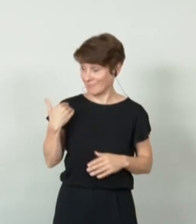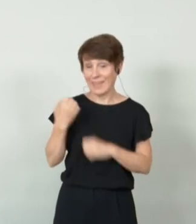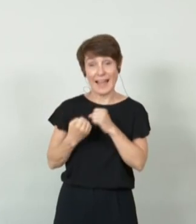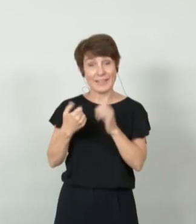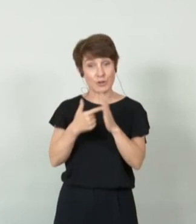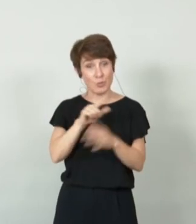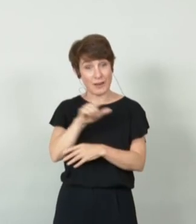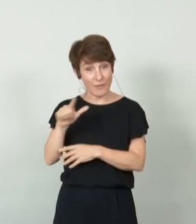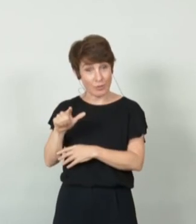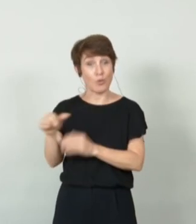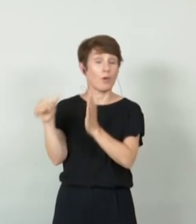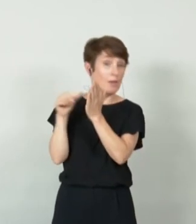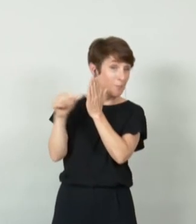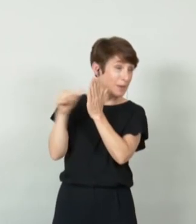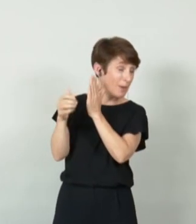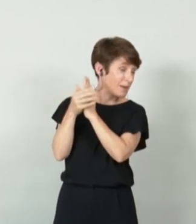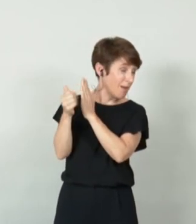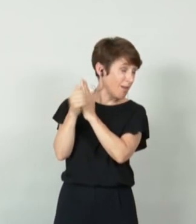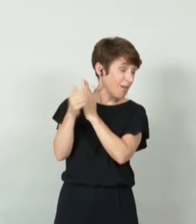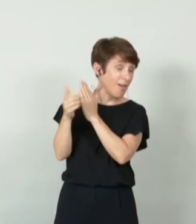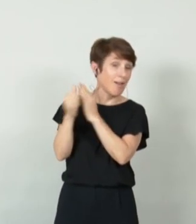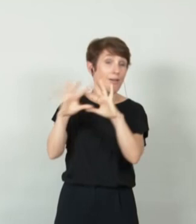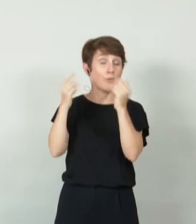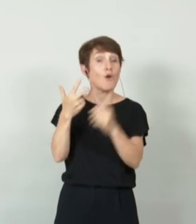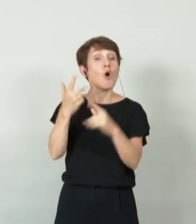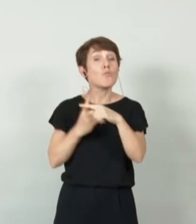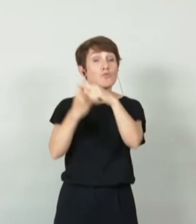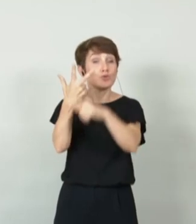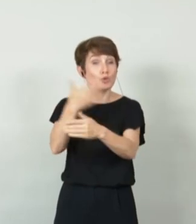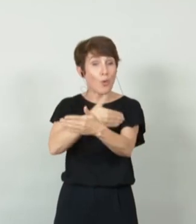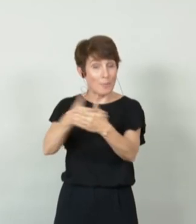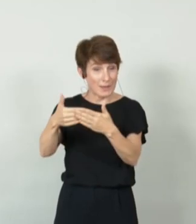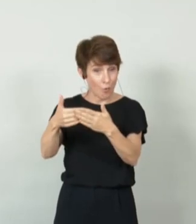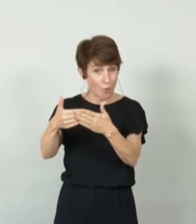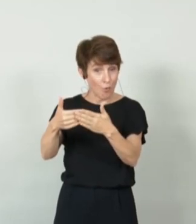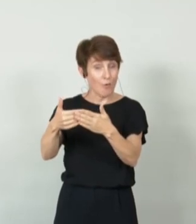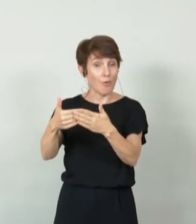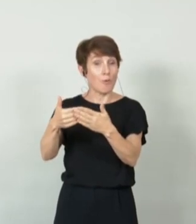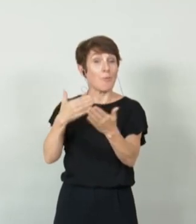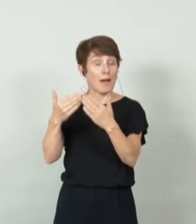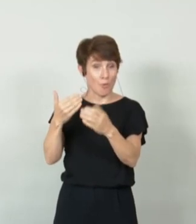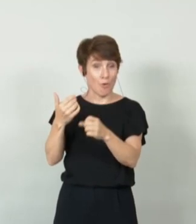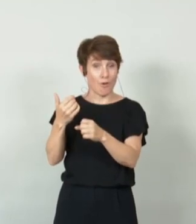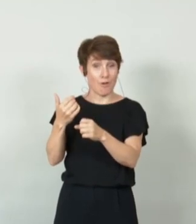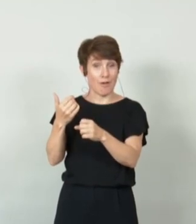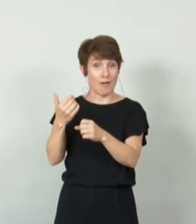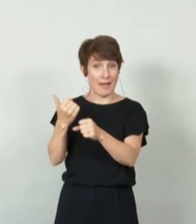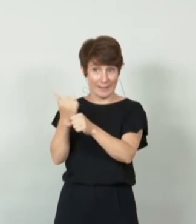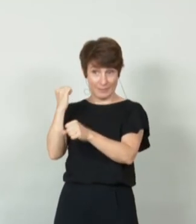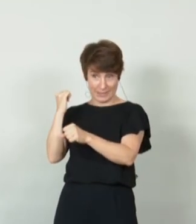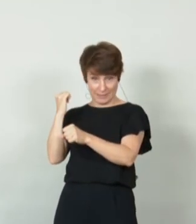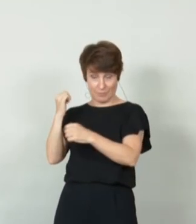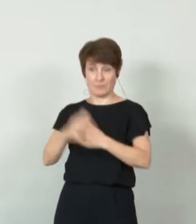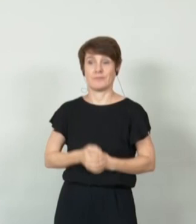modification des taux d'imposition 3 millions de plus que prévu pour l'année et même 5 millions de plus que l'année précédente côté dépense de